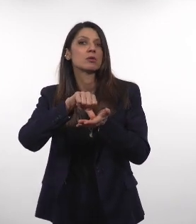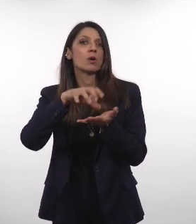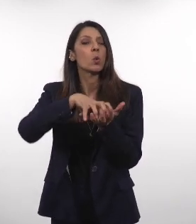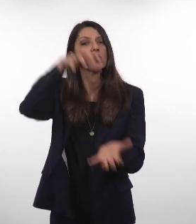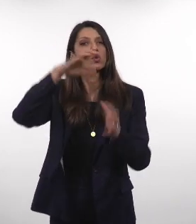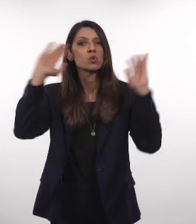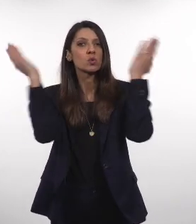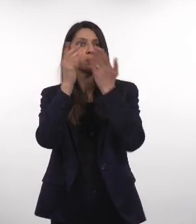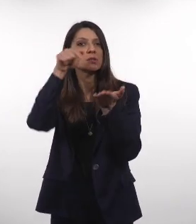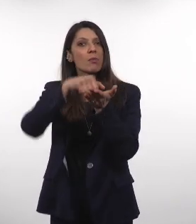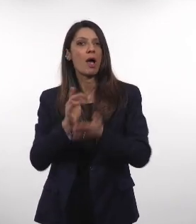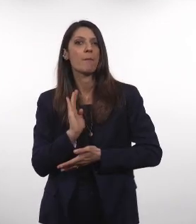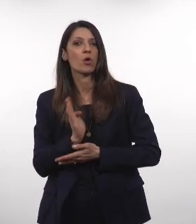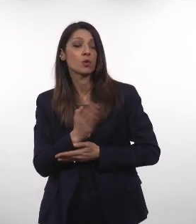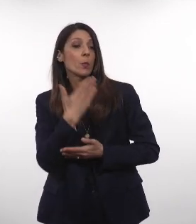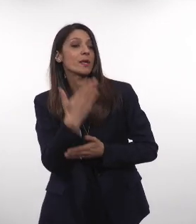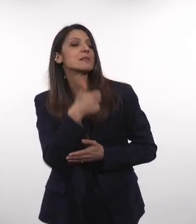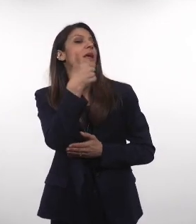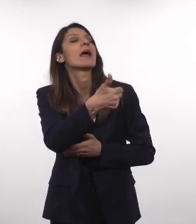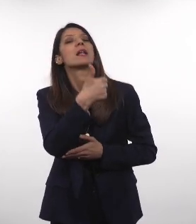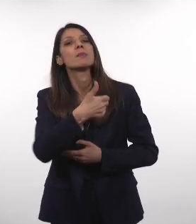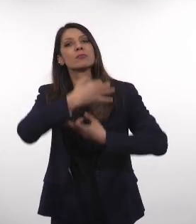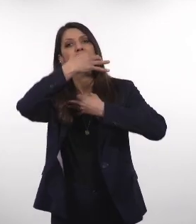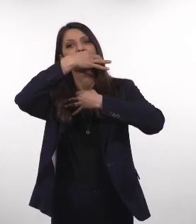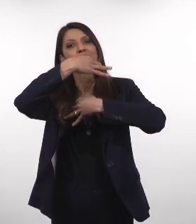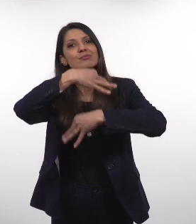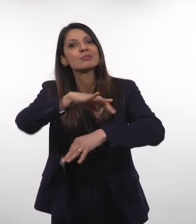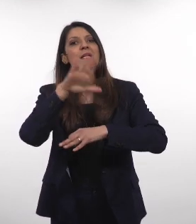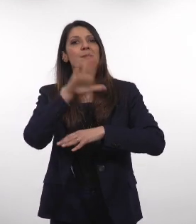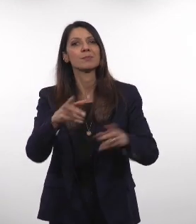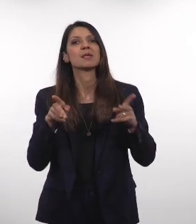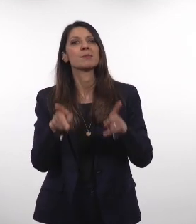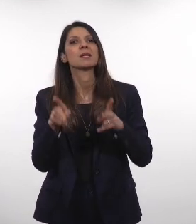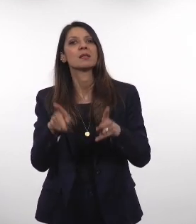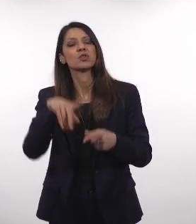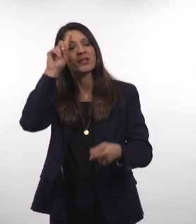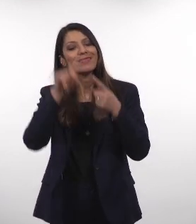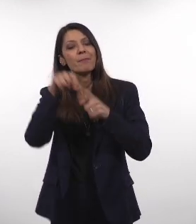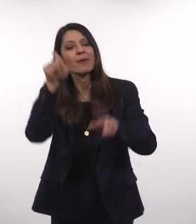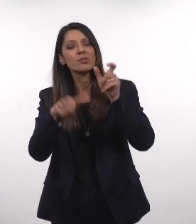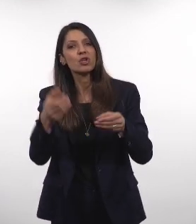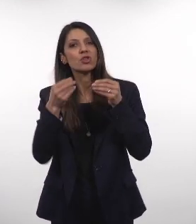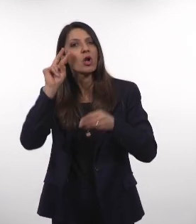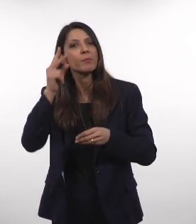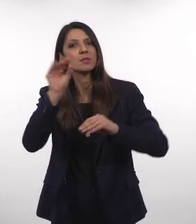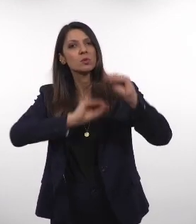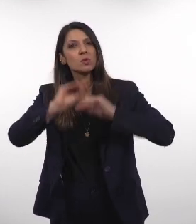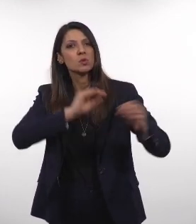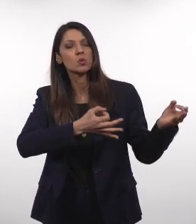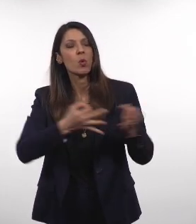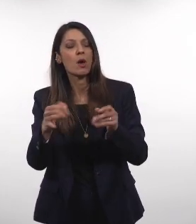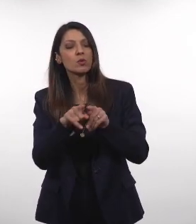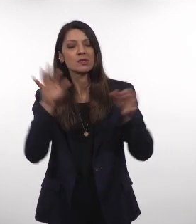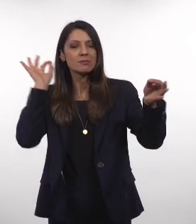Elle vous fera un exposé assez long et très pédagogique sur l'habituation aux soins. Elle est également référent